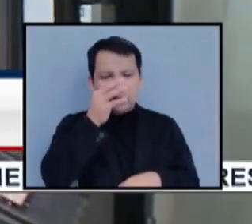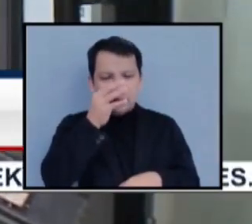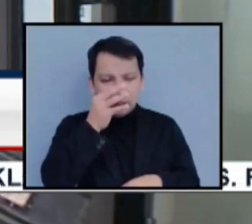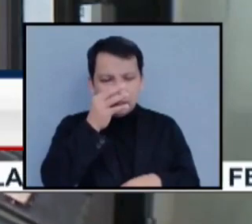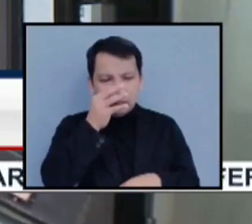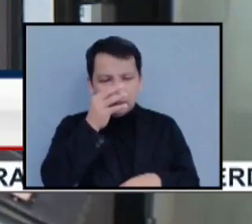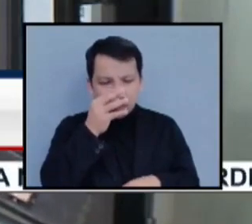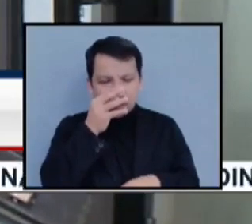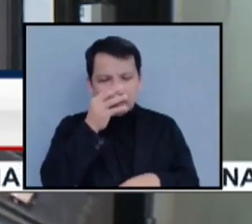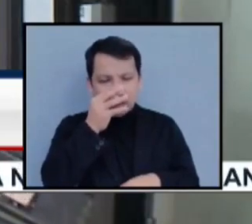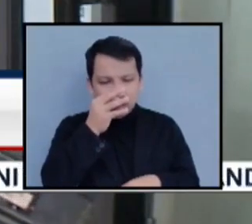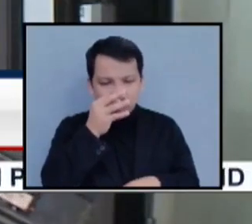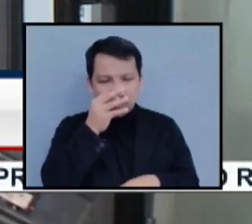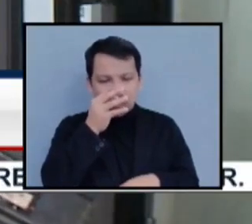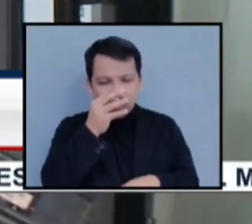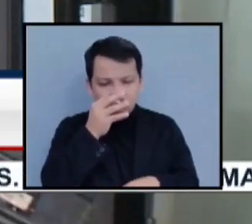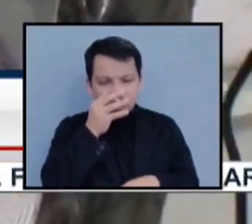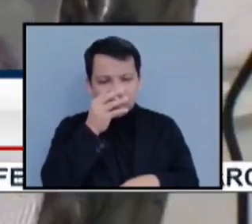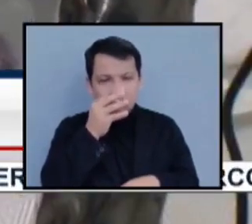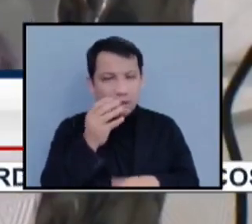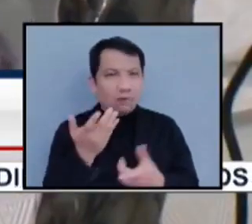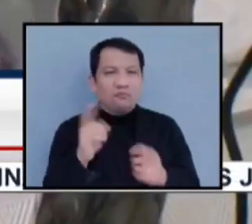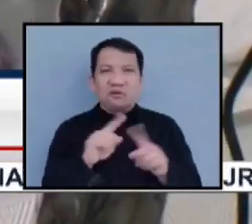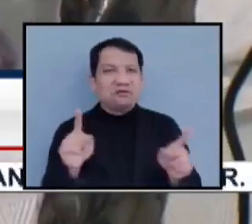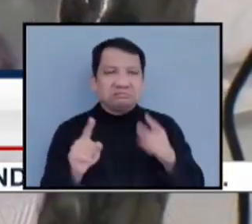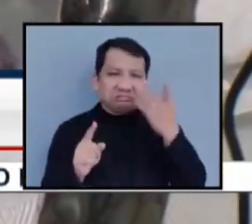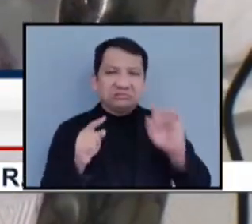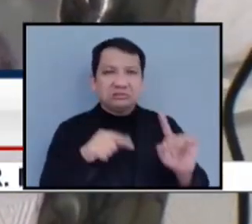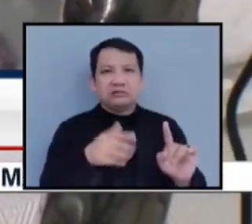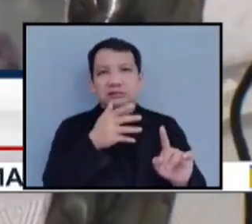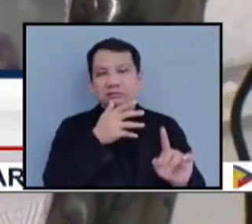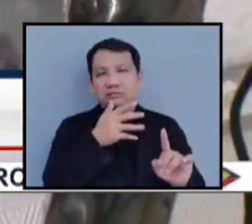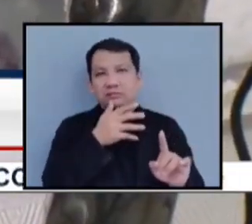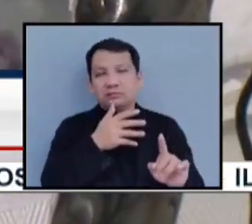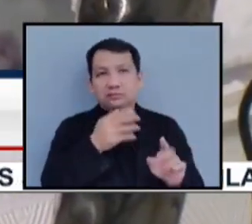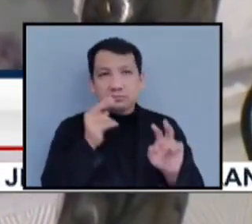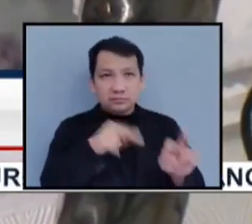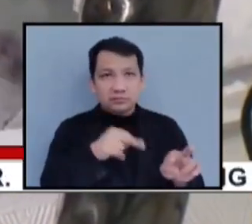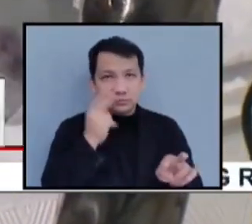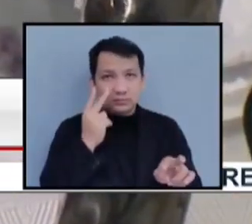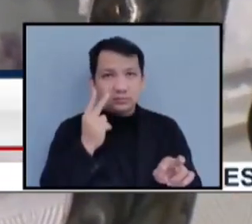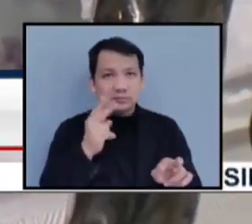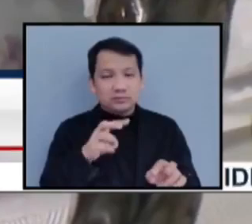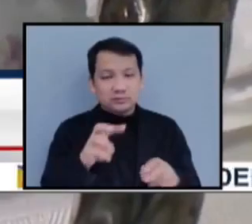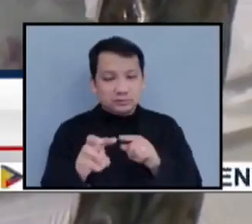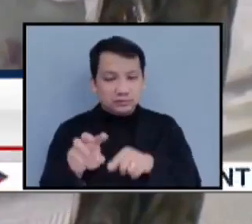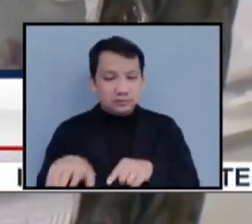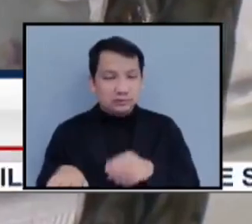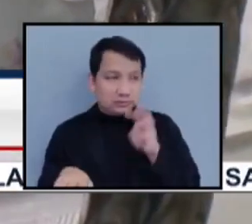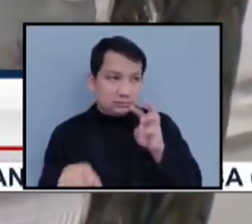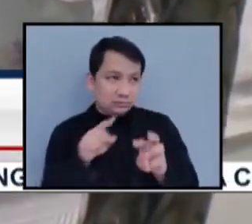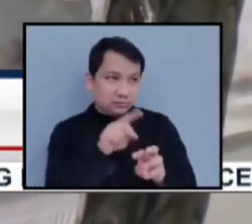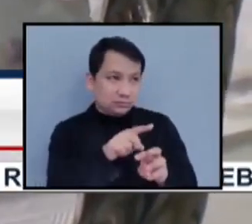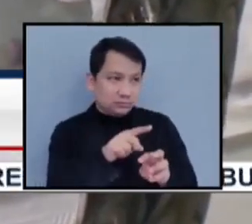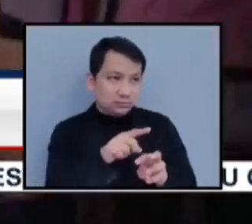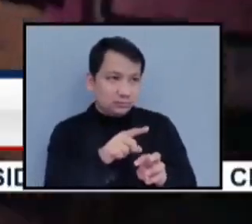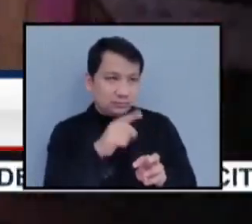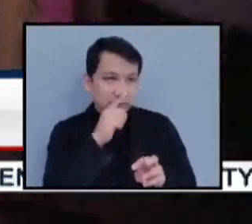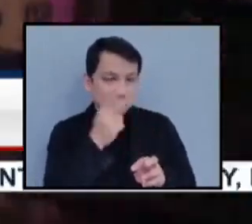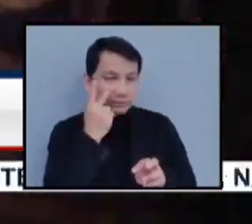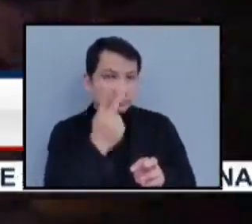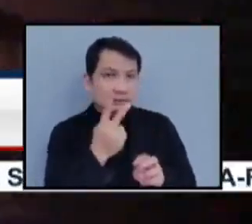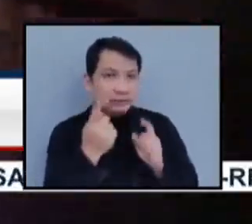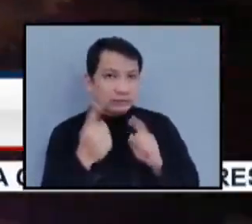siya. Hindi siya wala sa ulirat yung ina. Nasaksihan din ng 6 taong gulang na kapatid ng biktima ang nangyaring